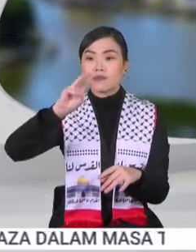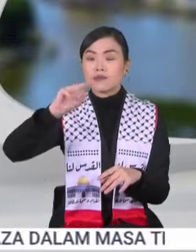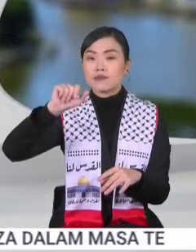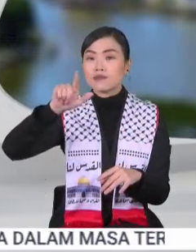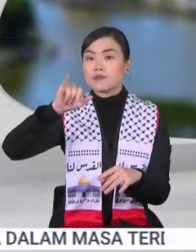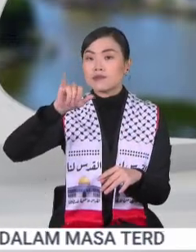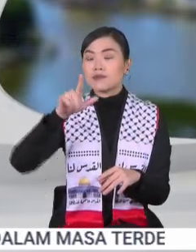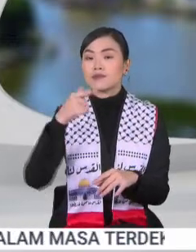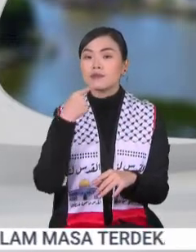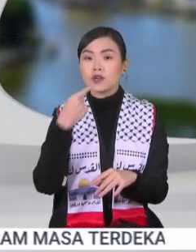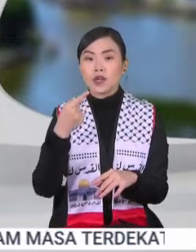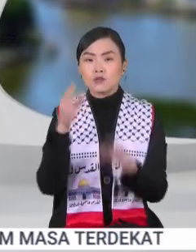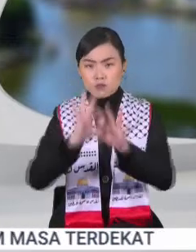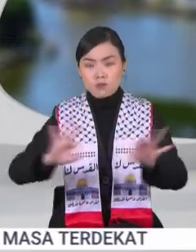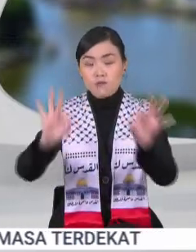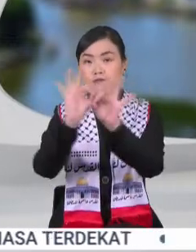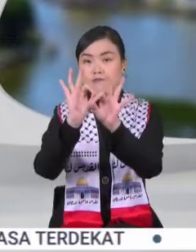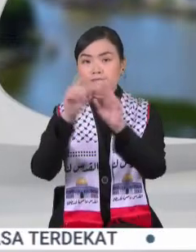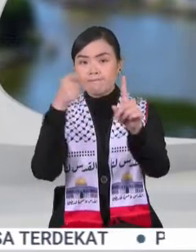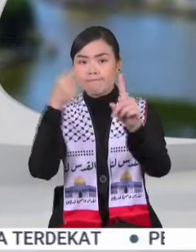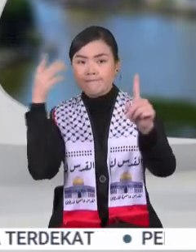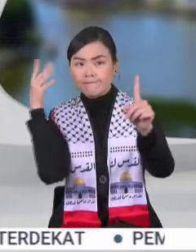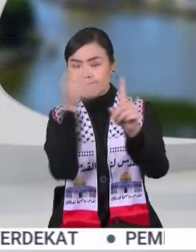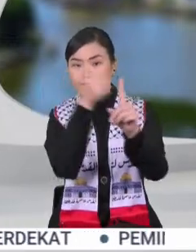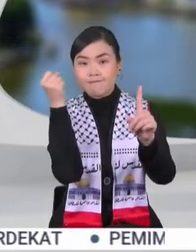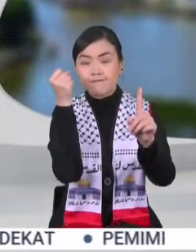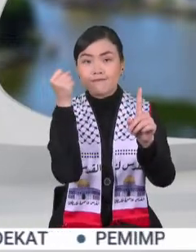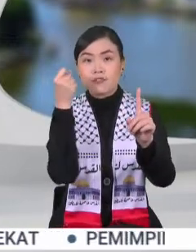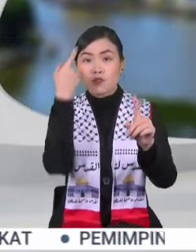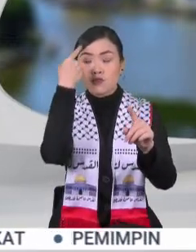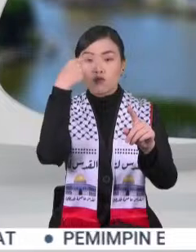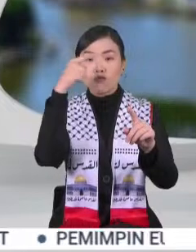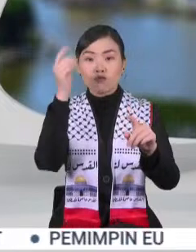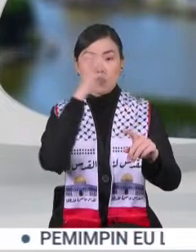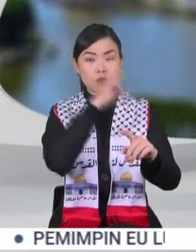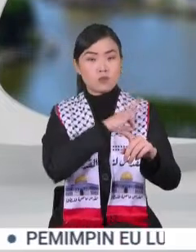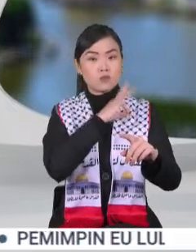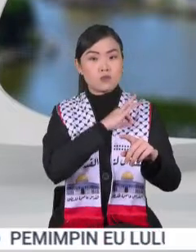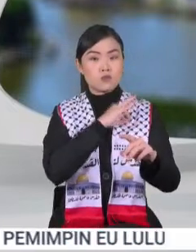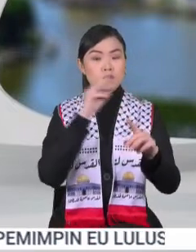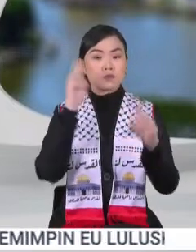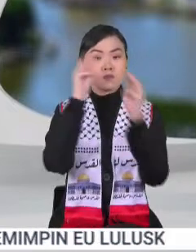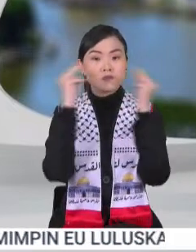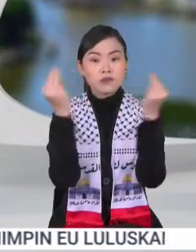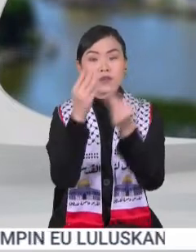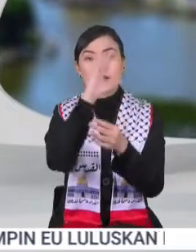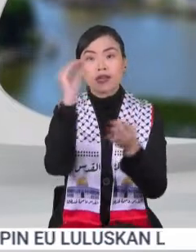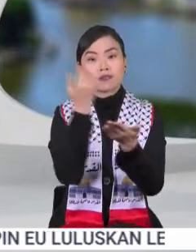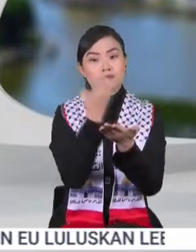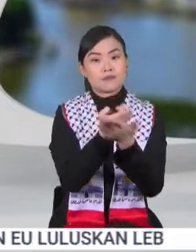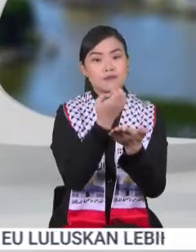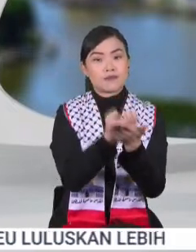peranan media amat penting dalam mencapai matlamat petros mengenai kebajikan masyarakat selain